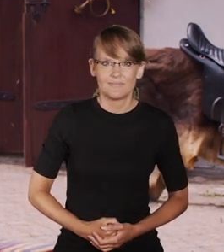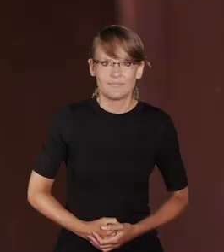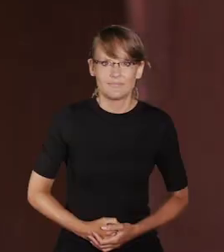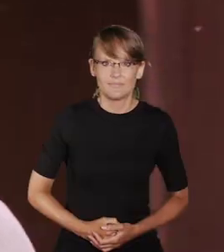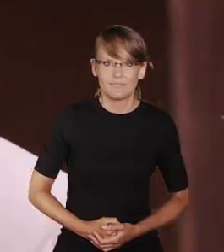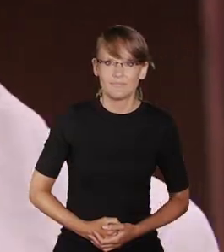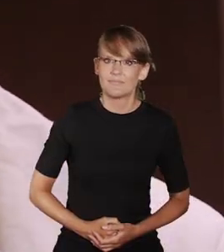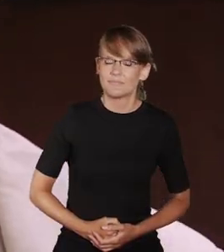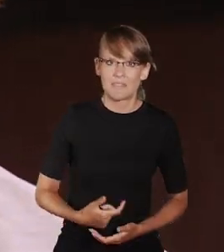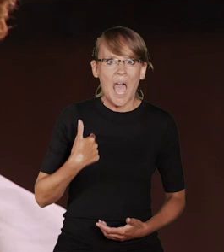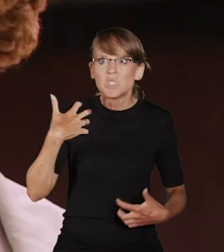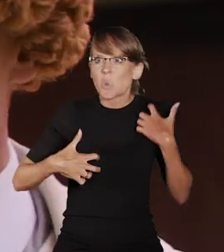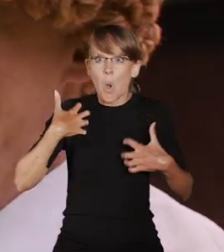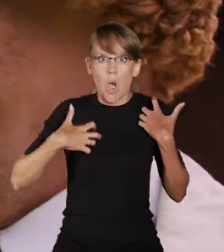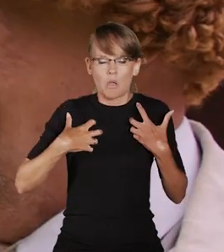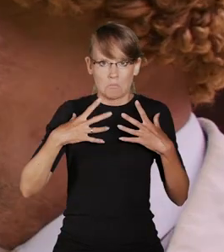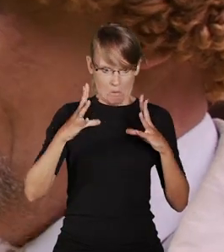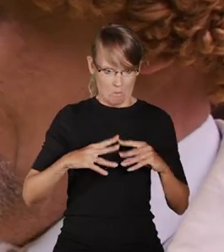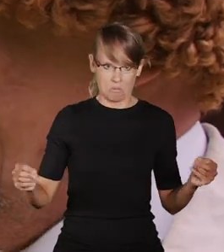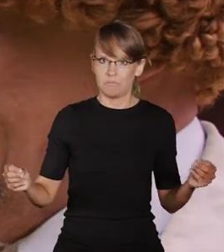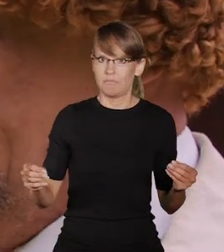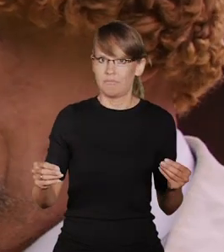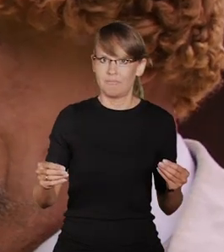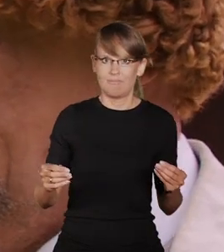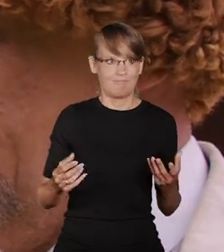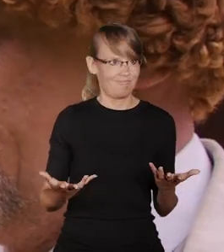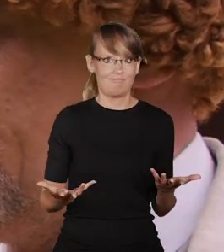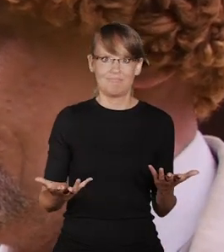Podoba mi się. Stanowczo, nieodwołalnie.